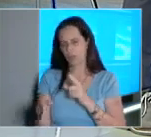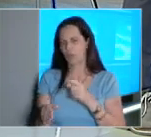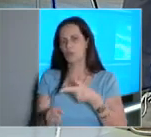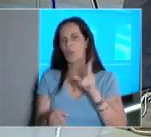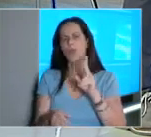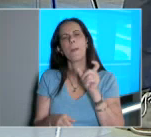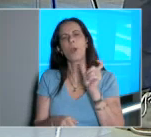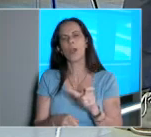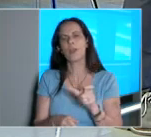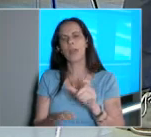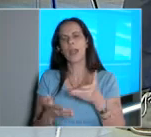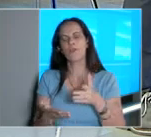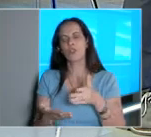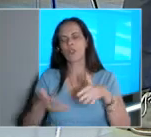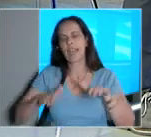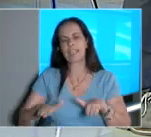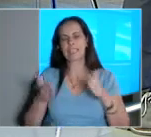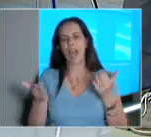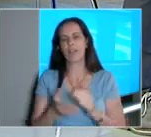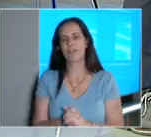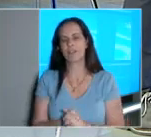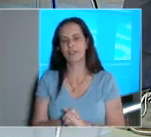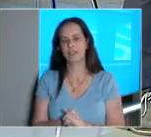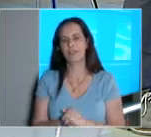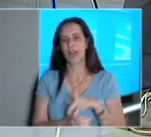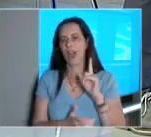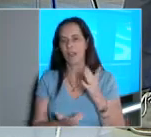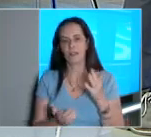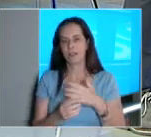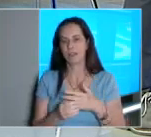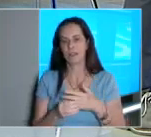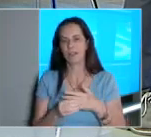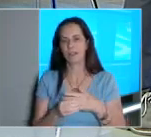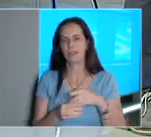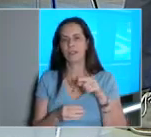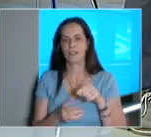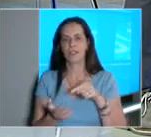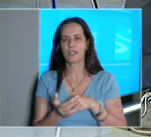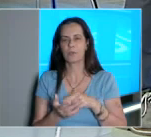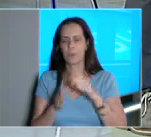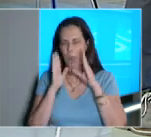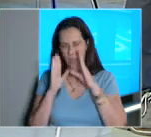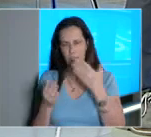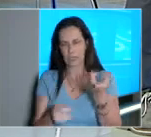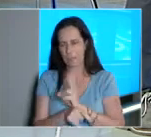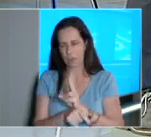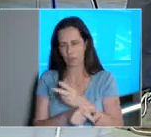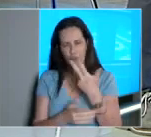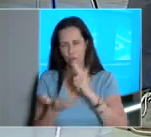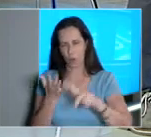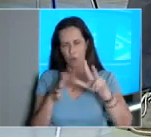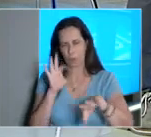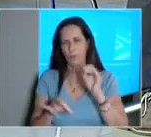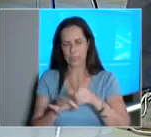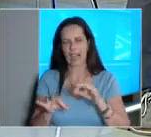יותר מחויב לאיפה שהכיסא שלו מוריד אותו. אבל שוב, זה בעיקר אנשים מאמינים שזה ספינים של עוד 3 חודשי